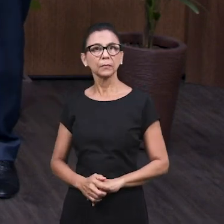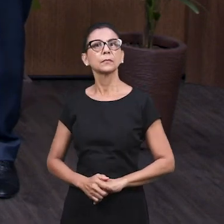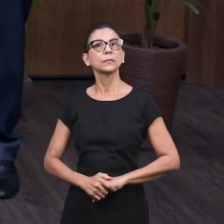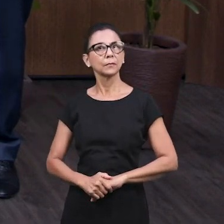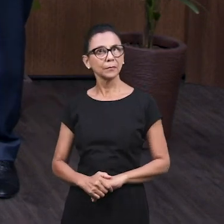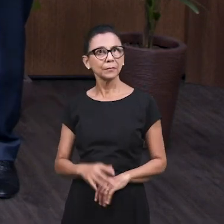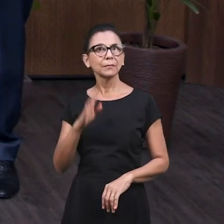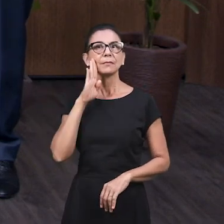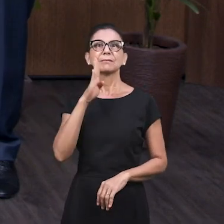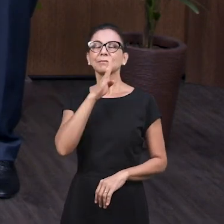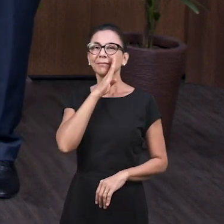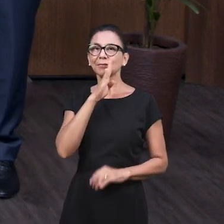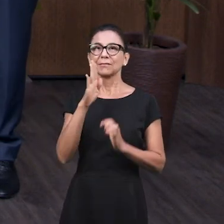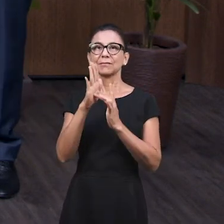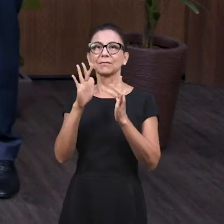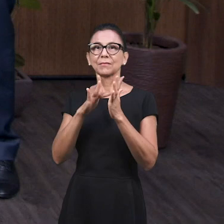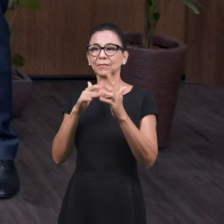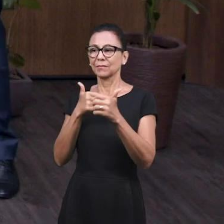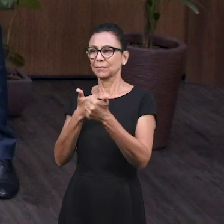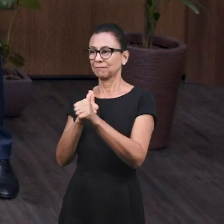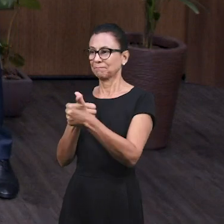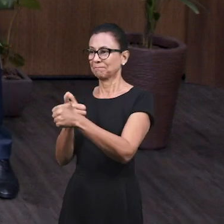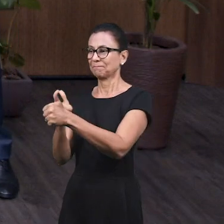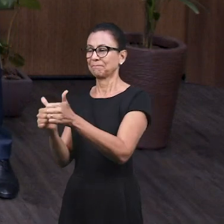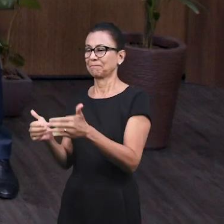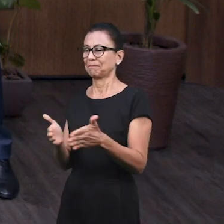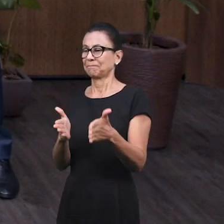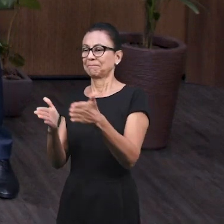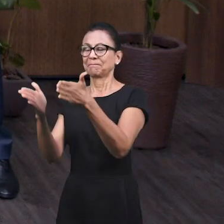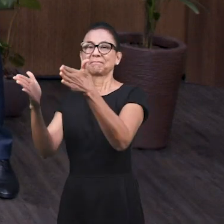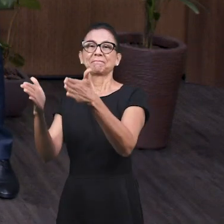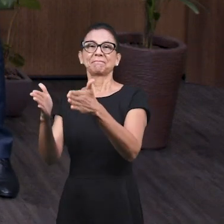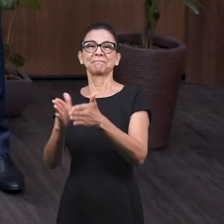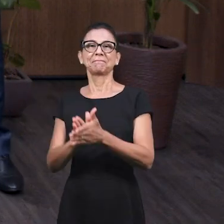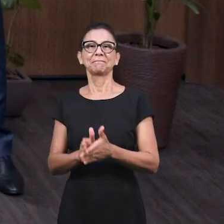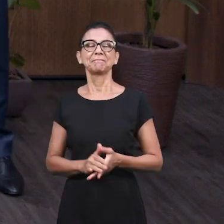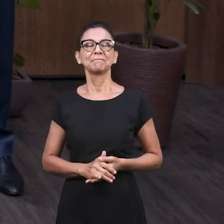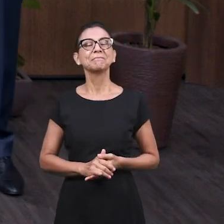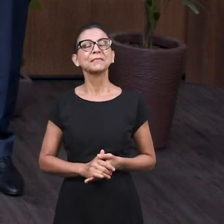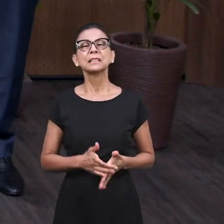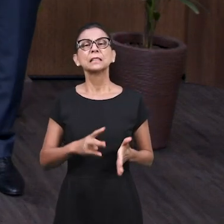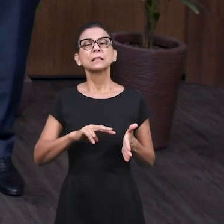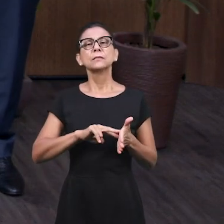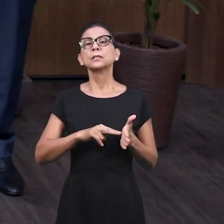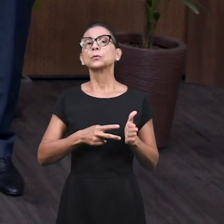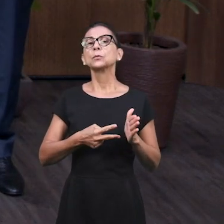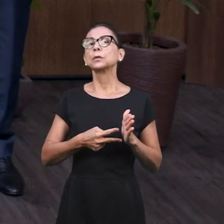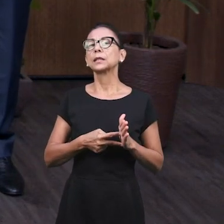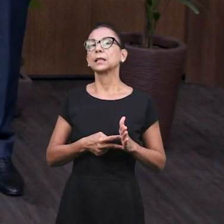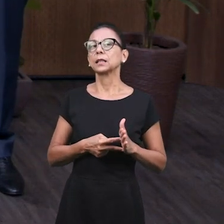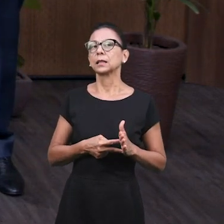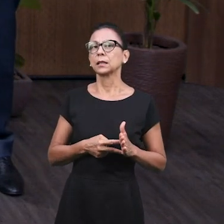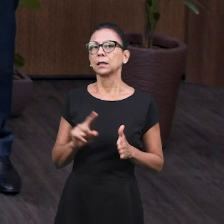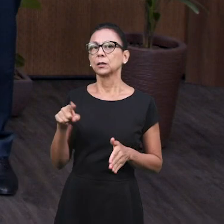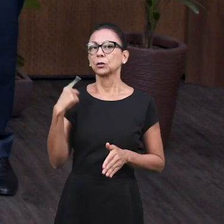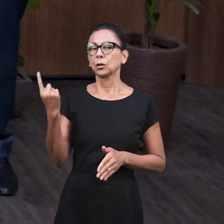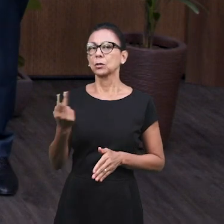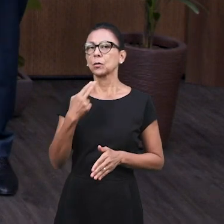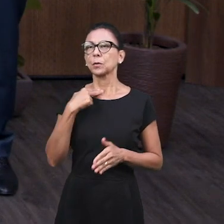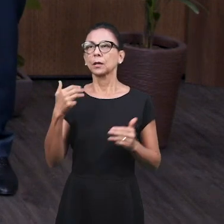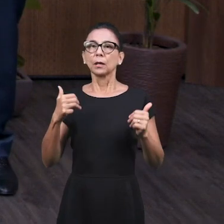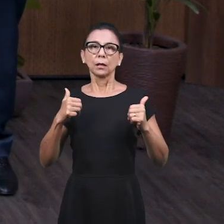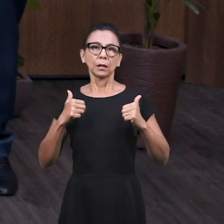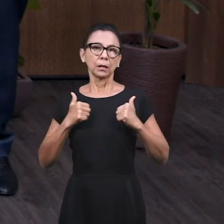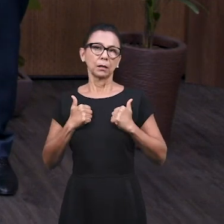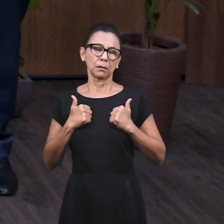Jésus dans le chemin. Cette expression nous montre que nous ne pouvons pas rester dans une